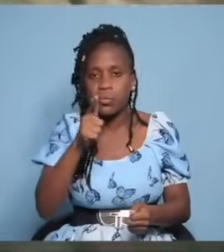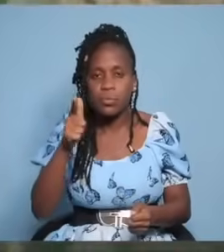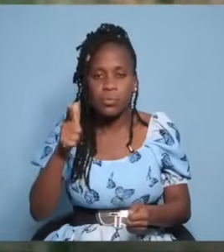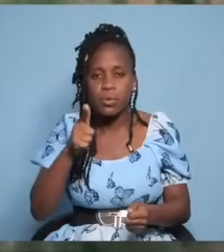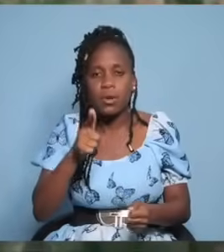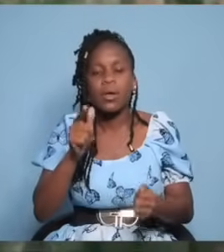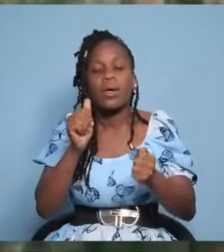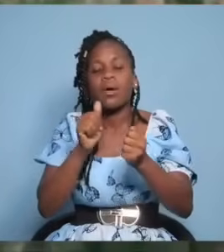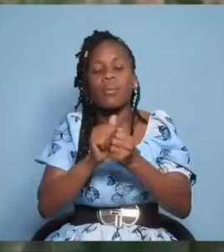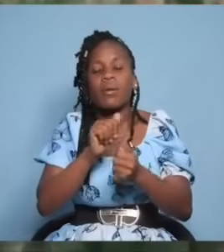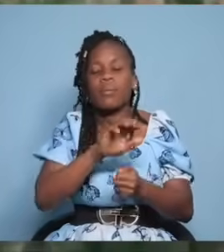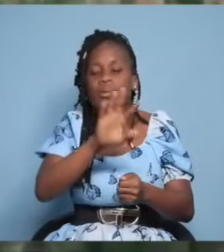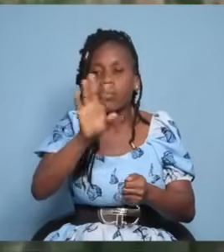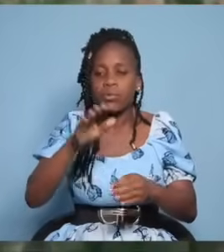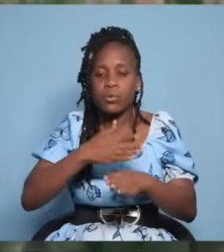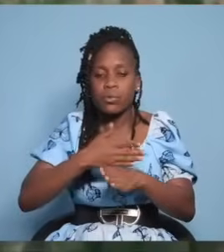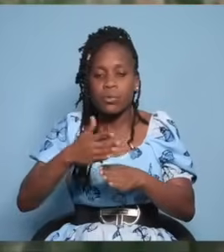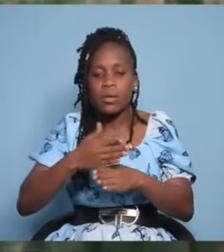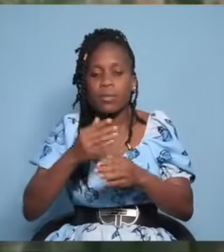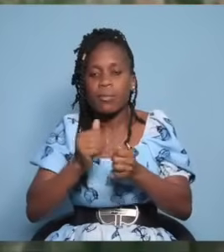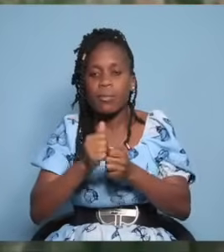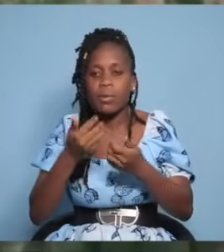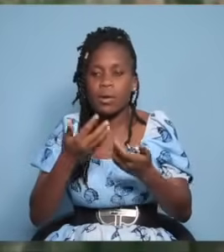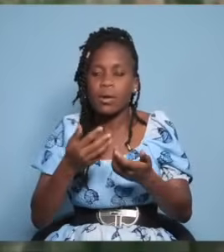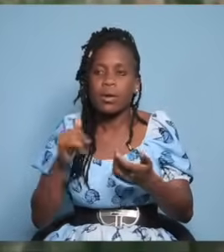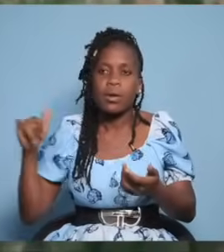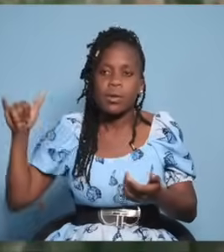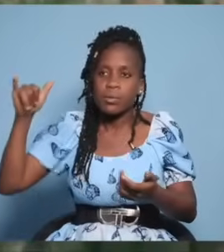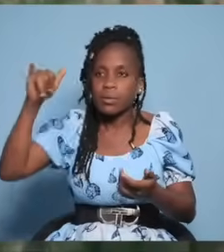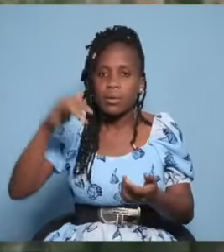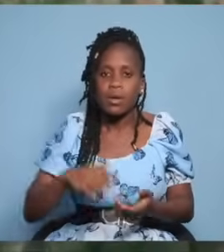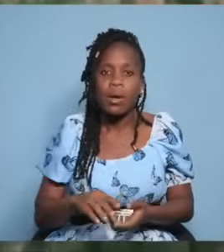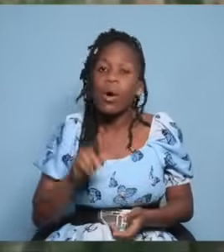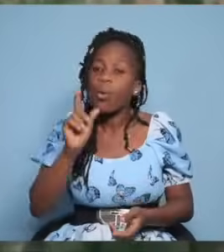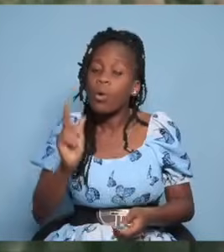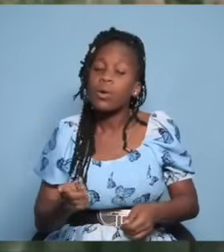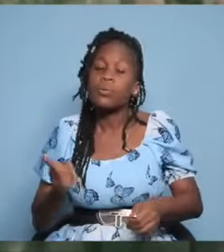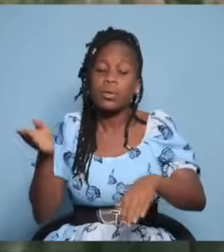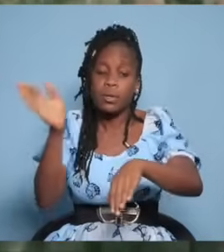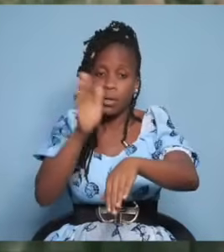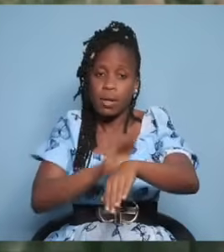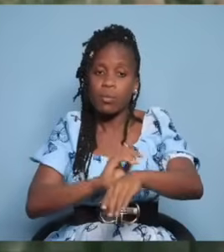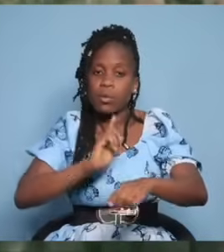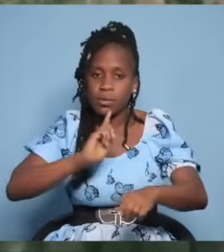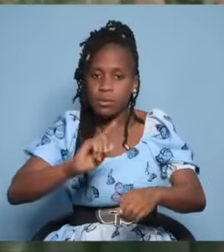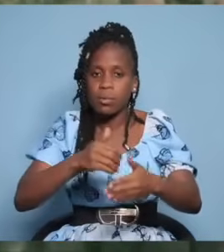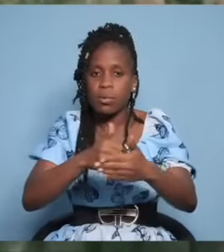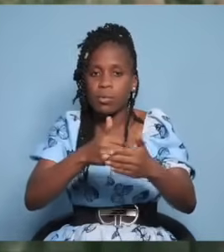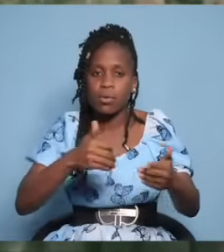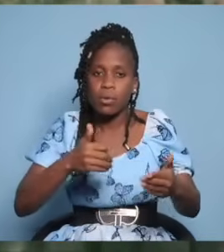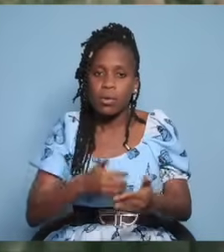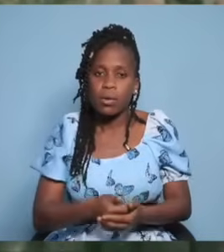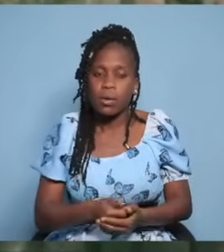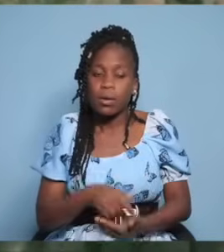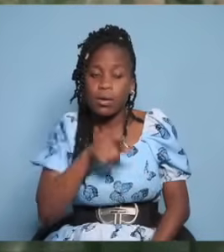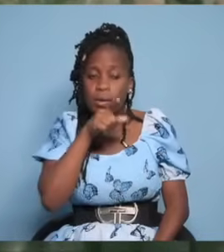za ndege hiyo husika. Wataalamu wa mambo wanasema hii flight data